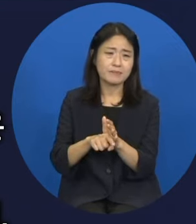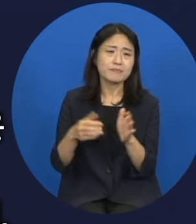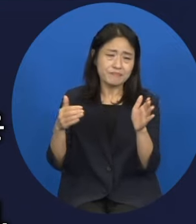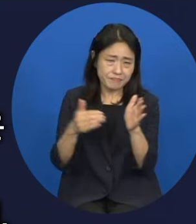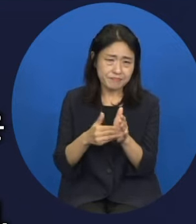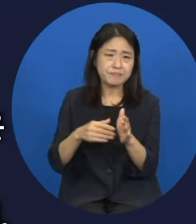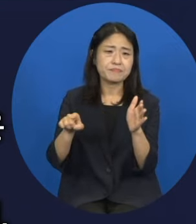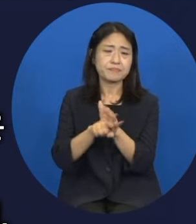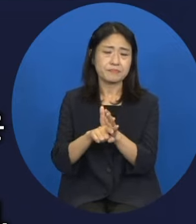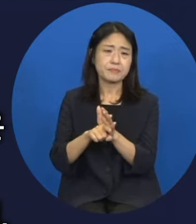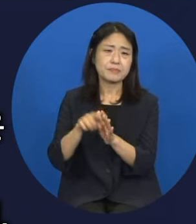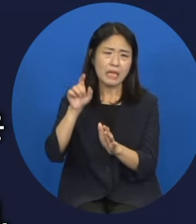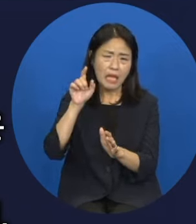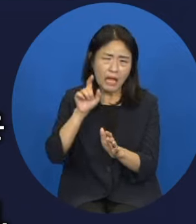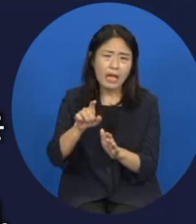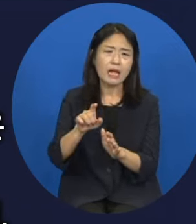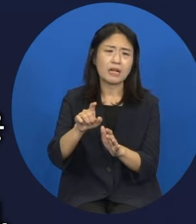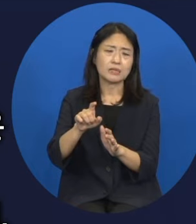있도록 붙들어 주십시오